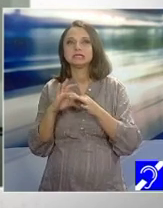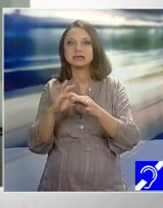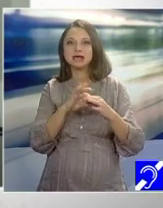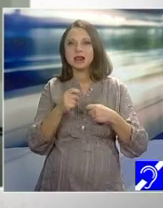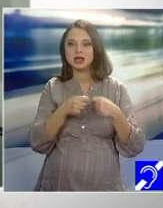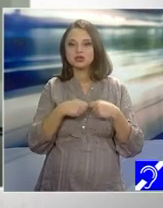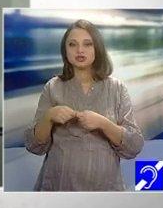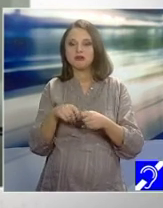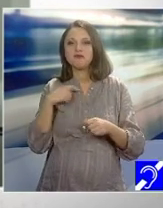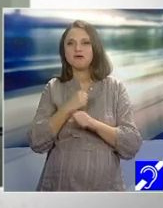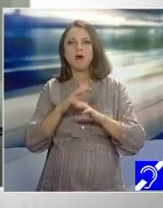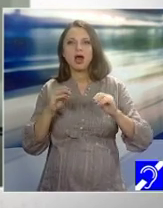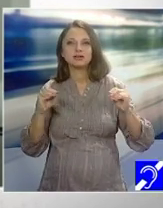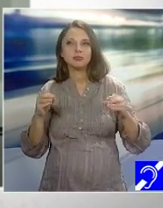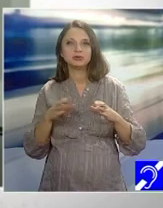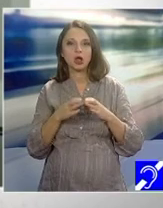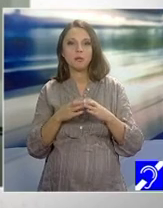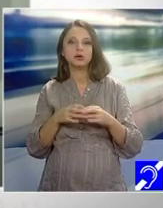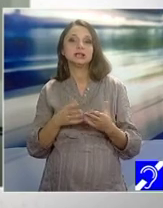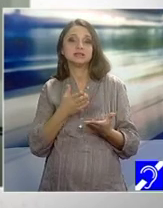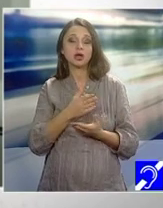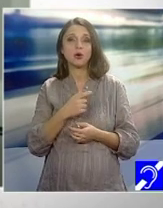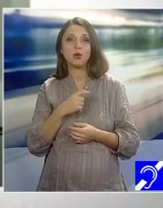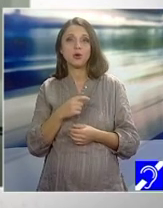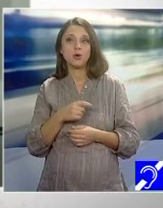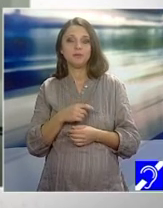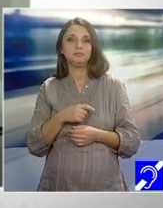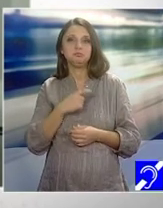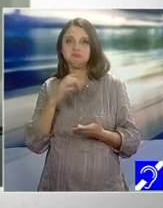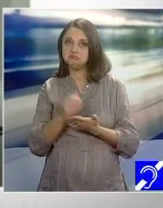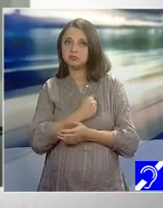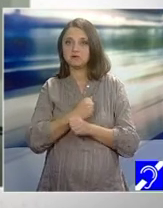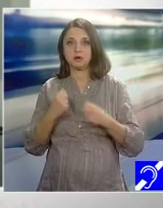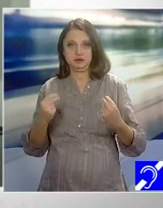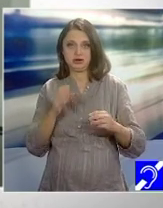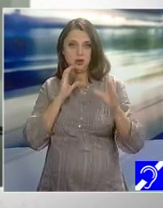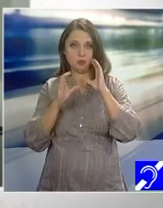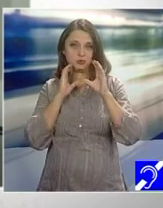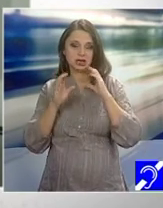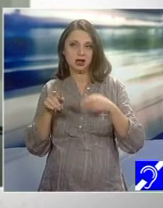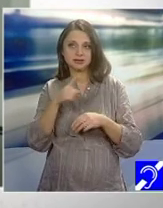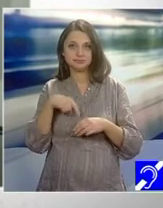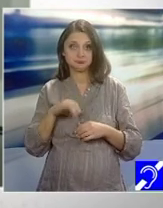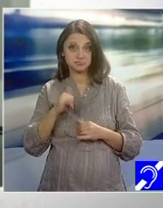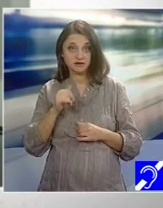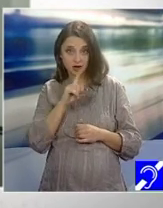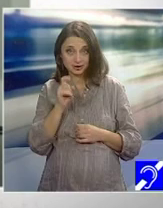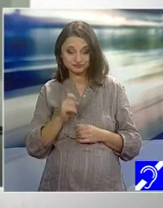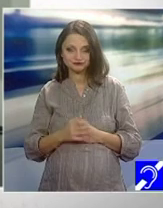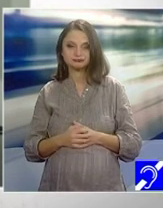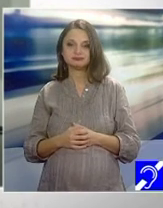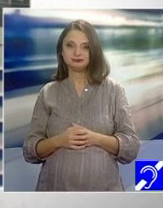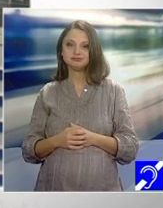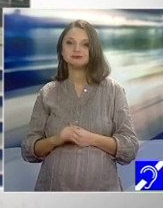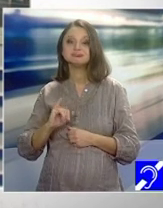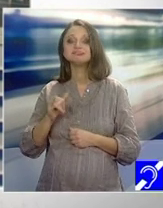multe comunități în care cu anumite instrumente speciale reușiți foarte bine să comunicați între voi, așa e, Andrei? Da.